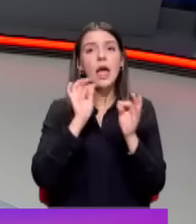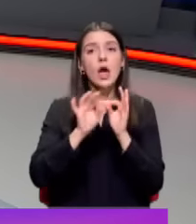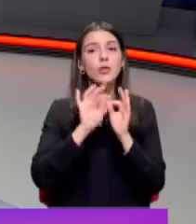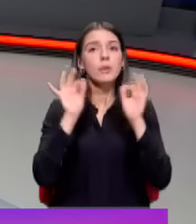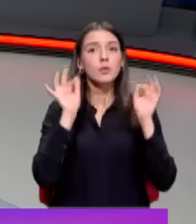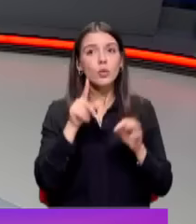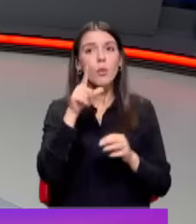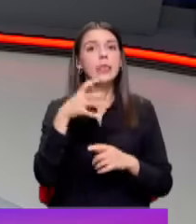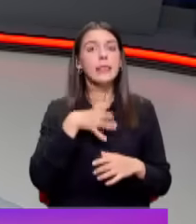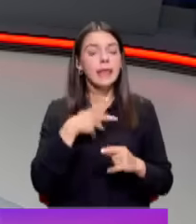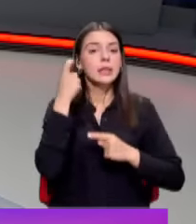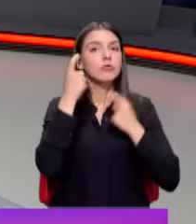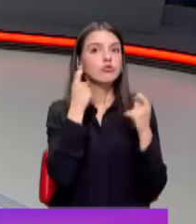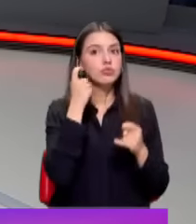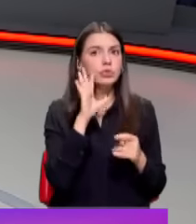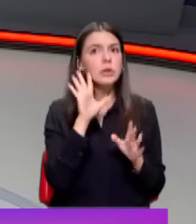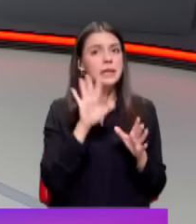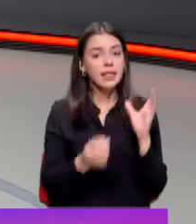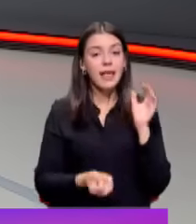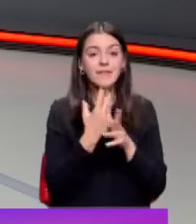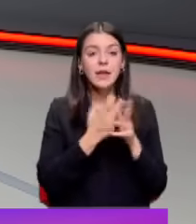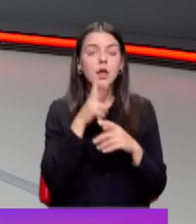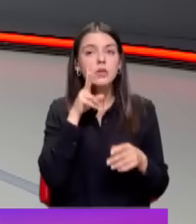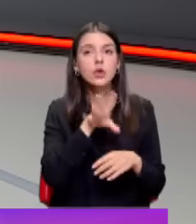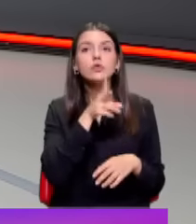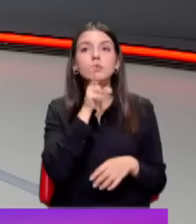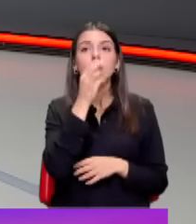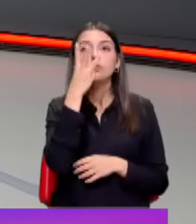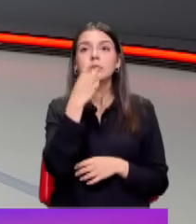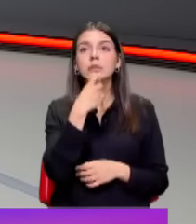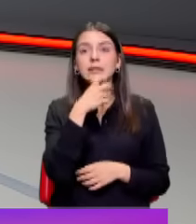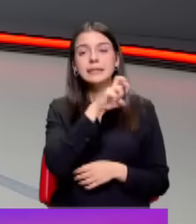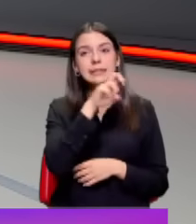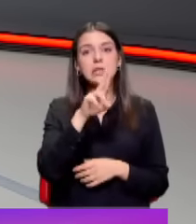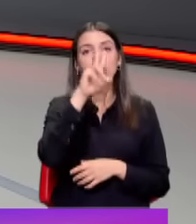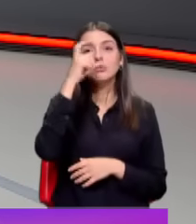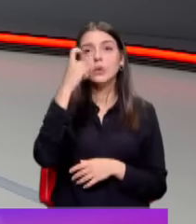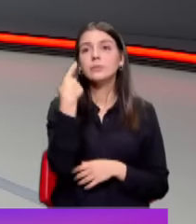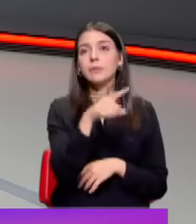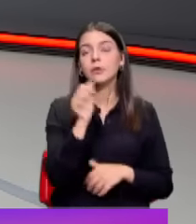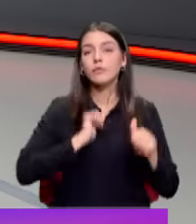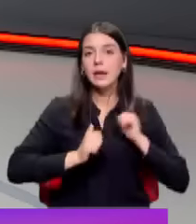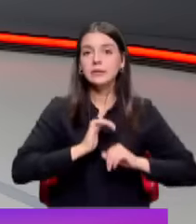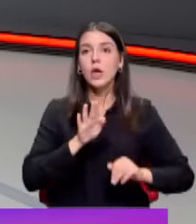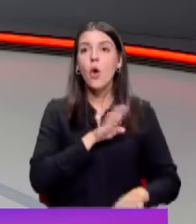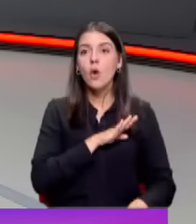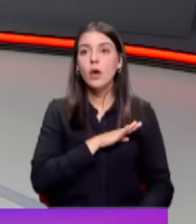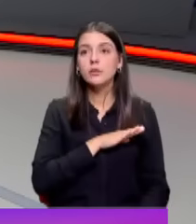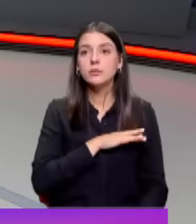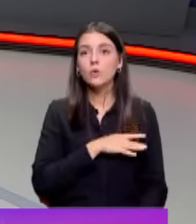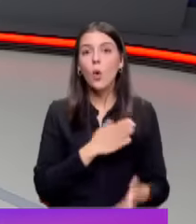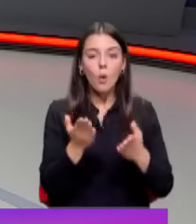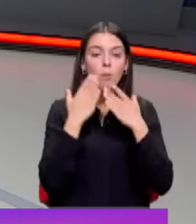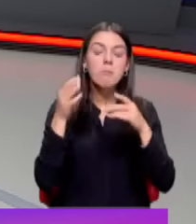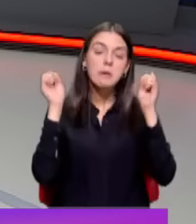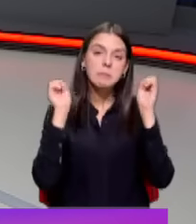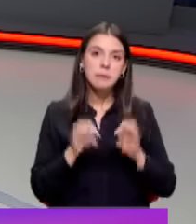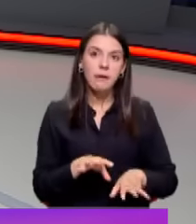onları kaygılandırıyor. Zaten verilere göre son 3 yılda yaklaşık 879 bin üniversite öğrencisi okumayı